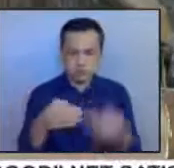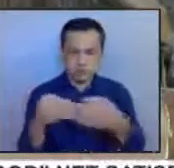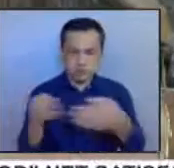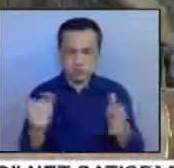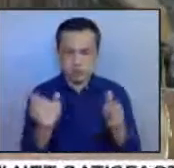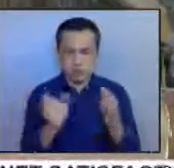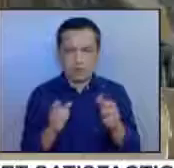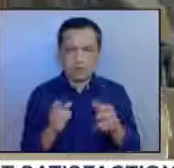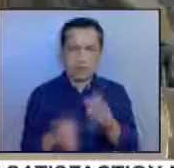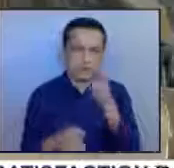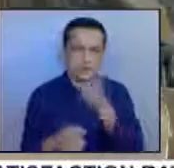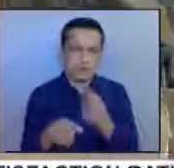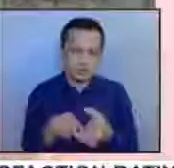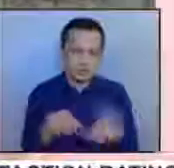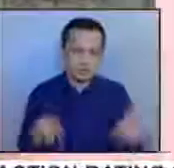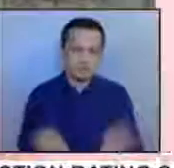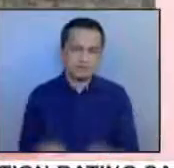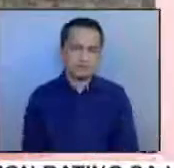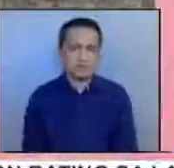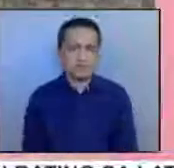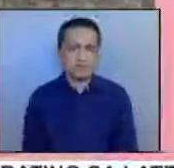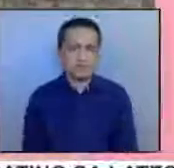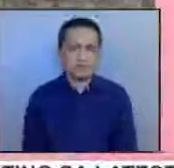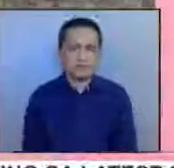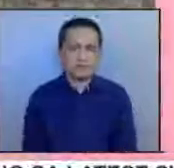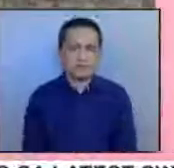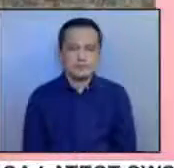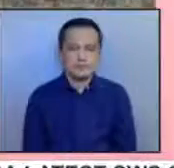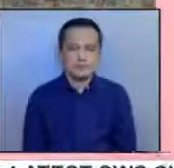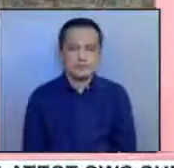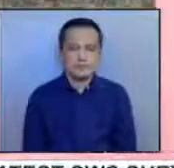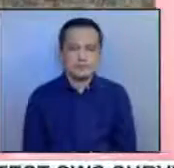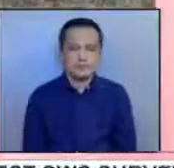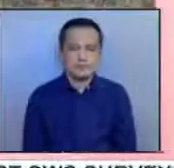ang water pipe. Audrey. Maraming salamat, Bernard Haudian.